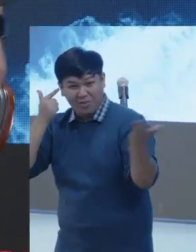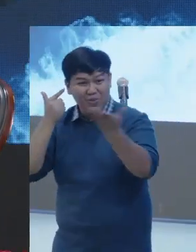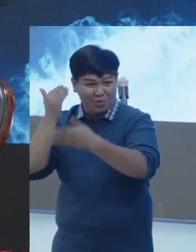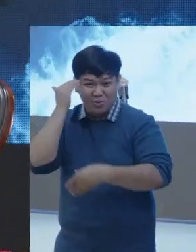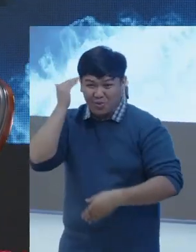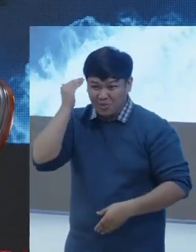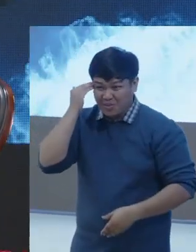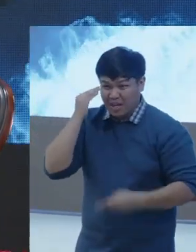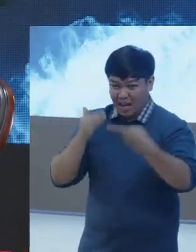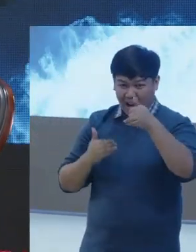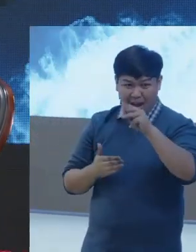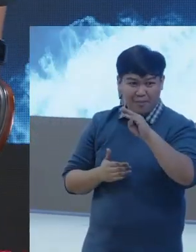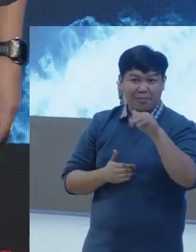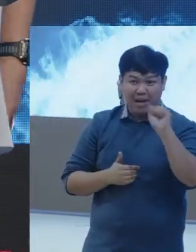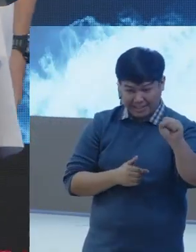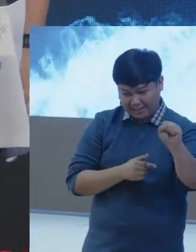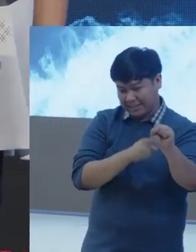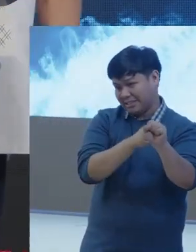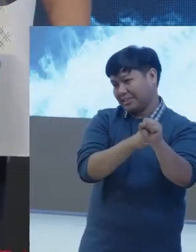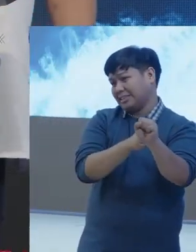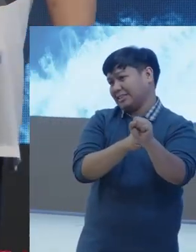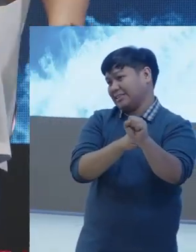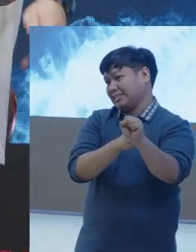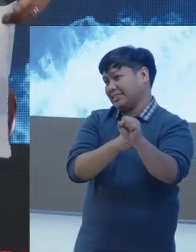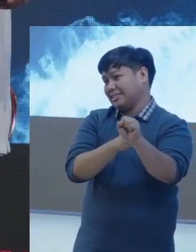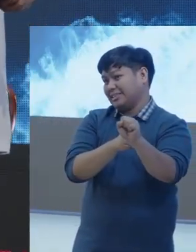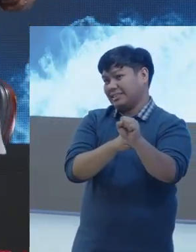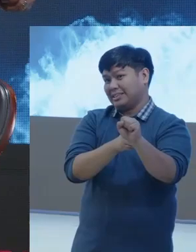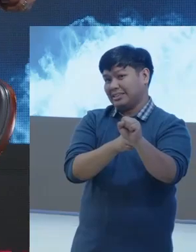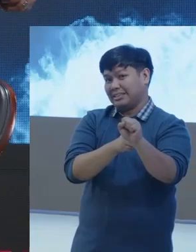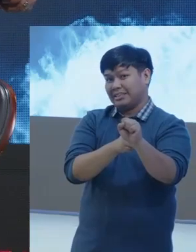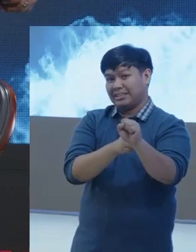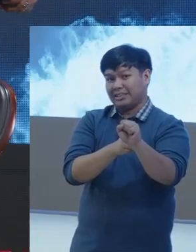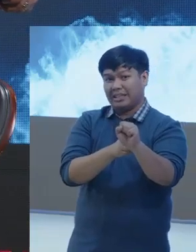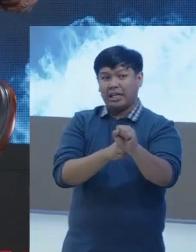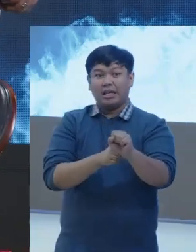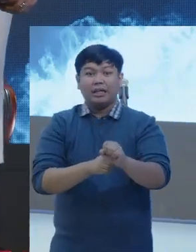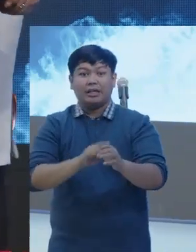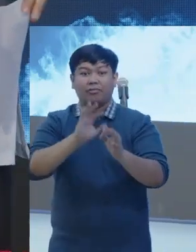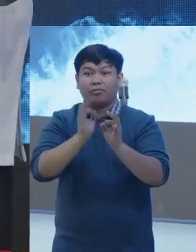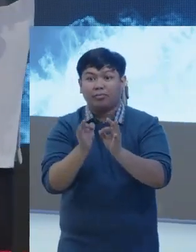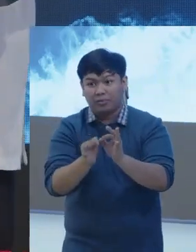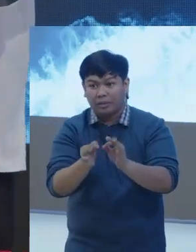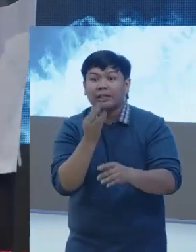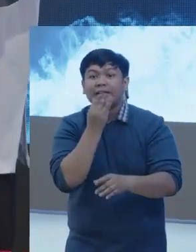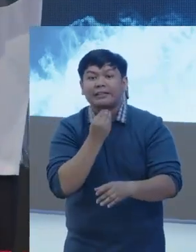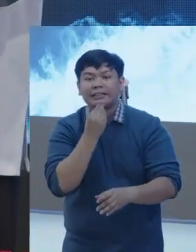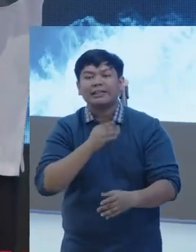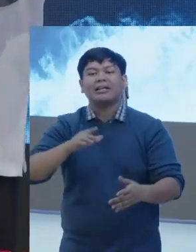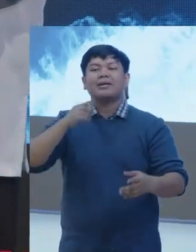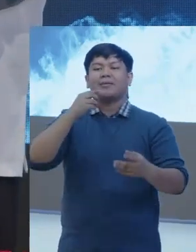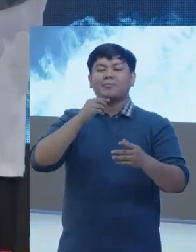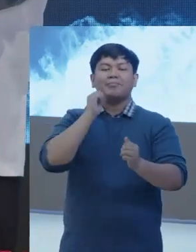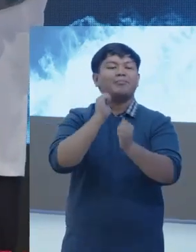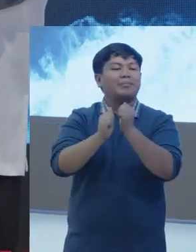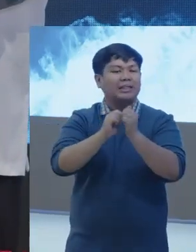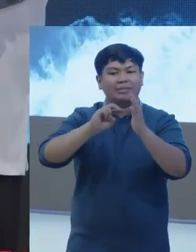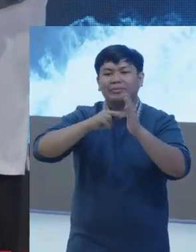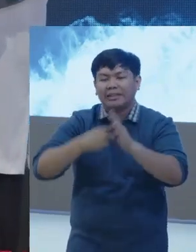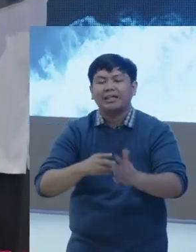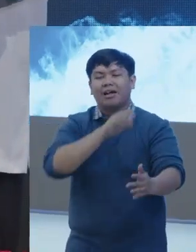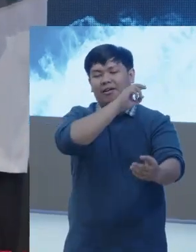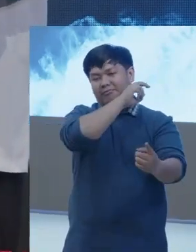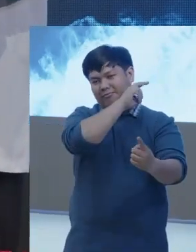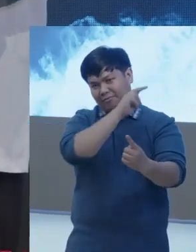Ang pangalan ng organization nila ay violence. Hamas.